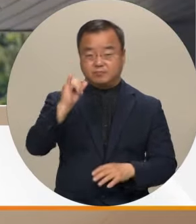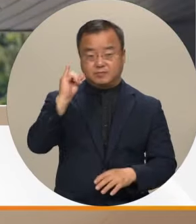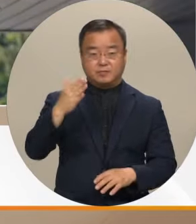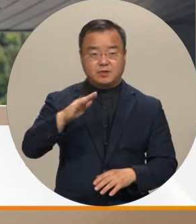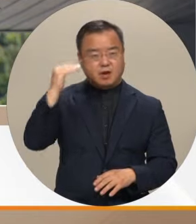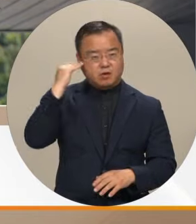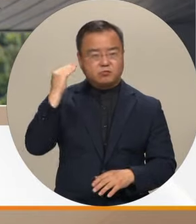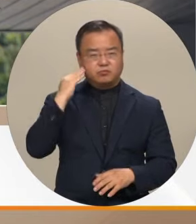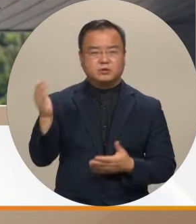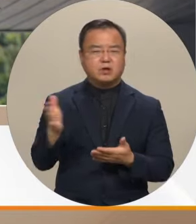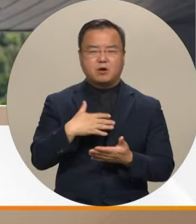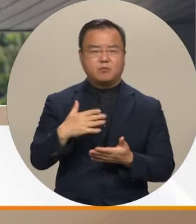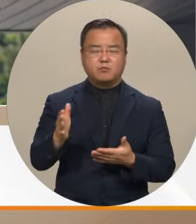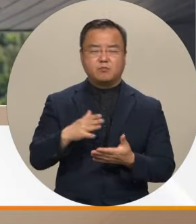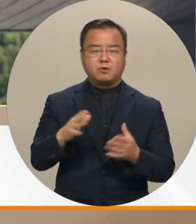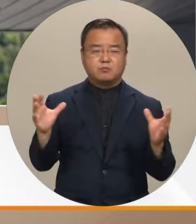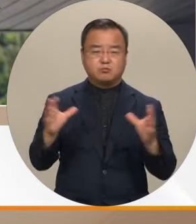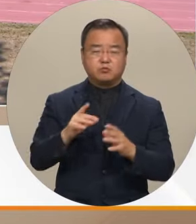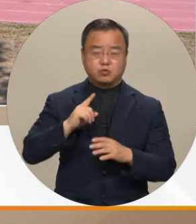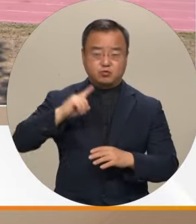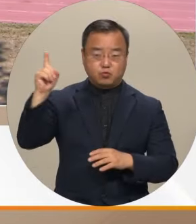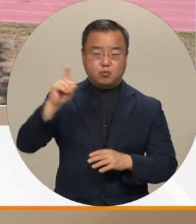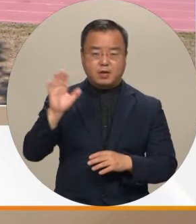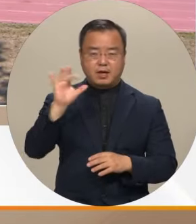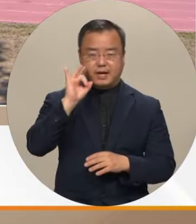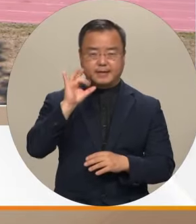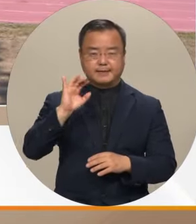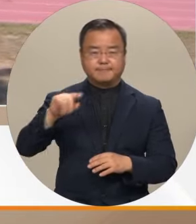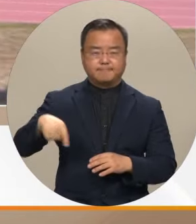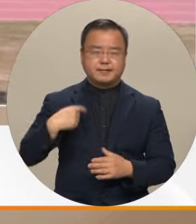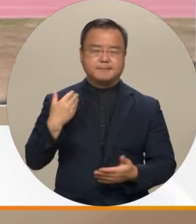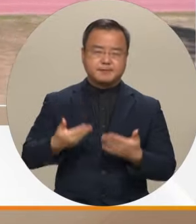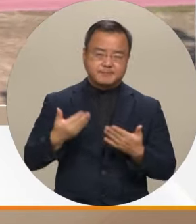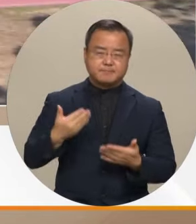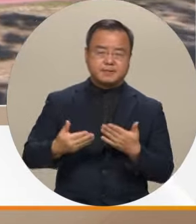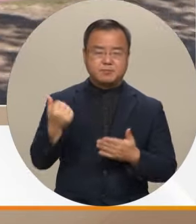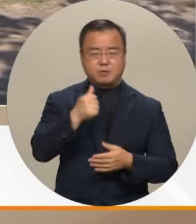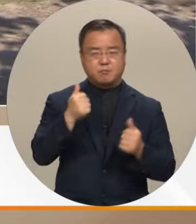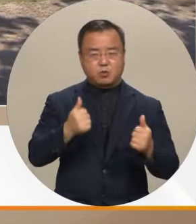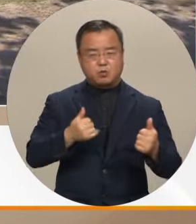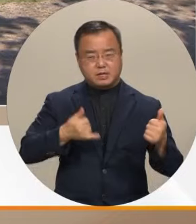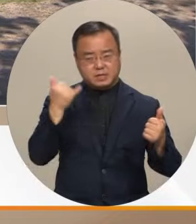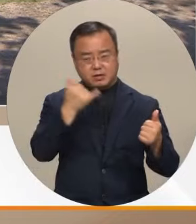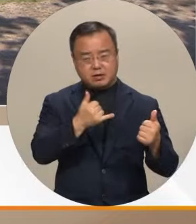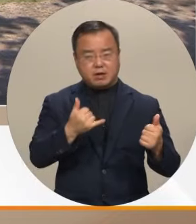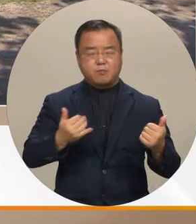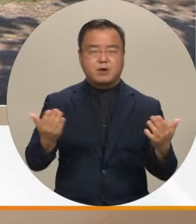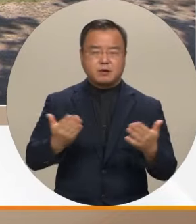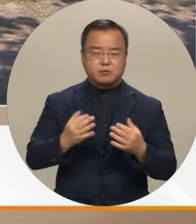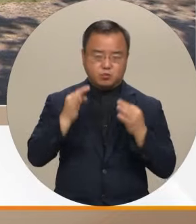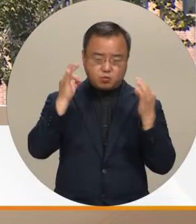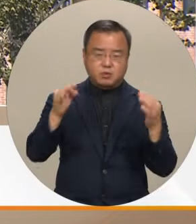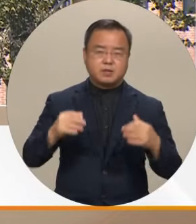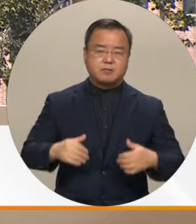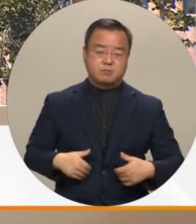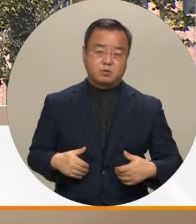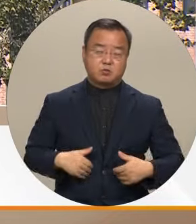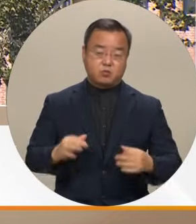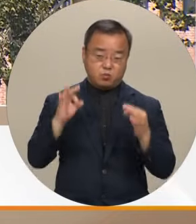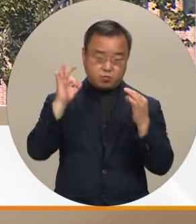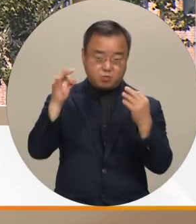없습니다 그래서 묻어서 소송할 수 없기 때문에 본인이 이제 발품을 팔고 변호사한테 연락을 하고 하는 노력이 들기 때문에 노력한 거에